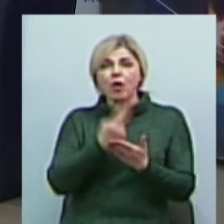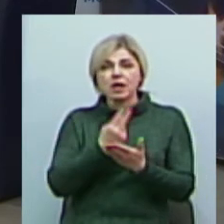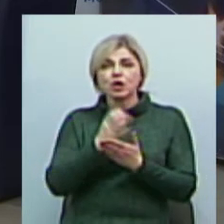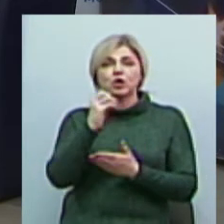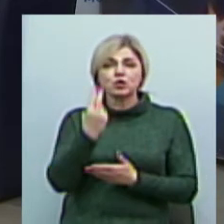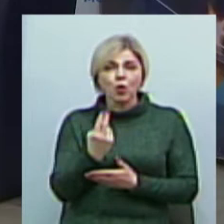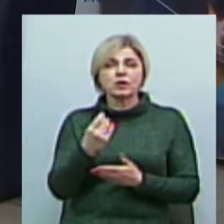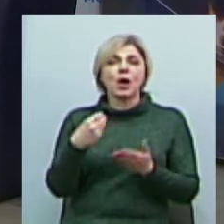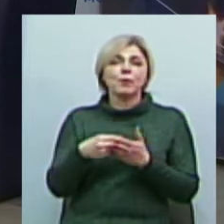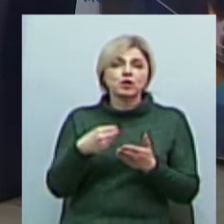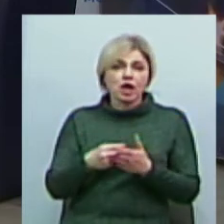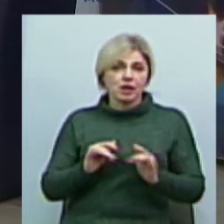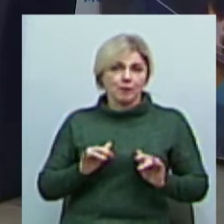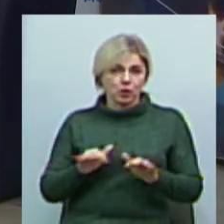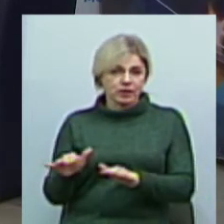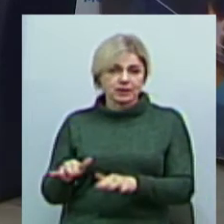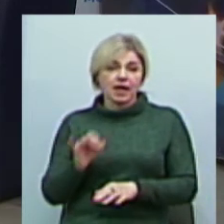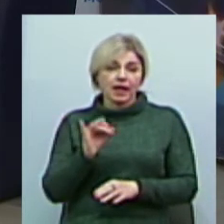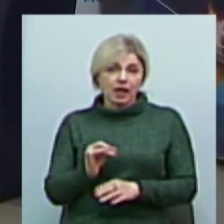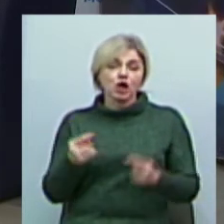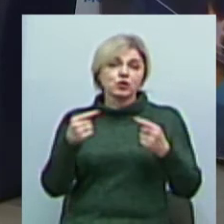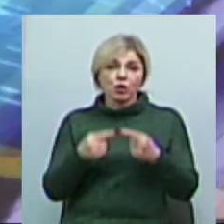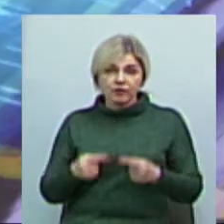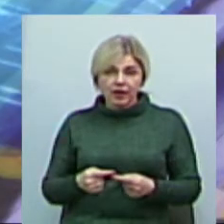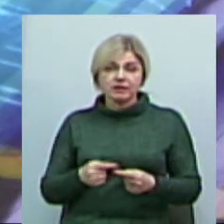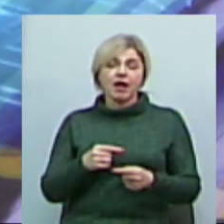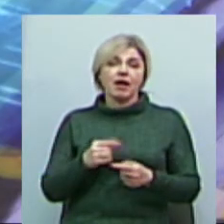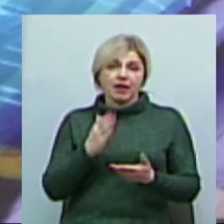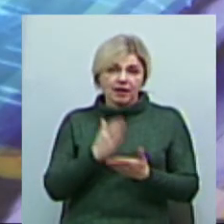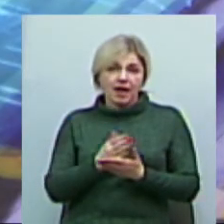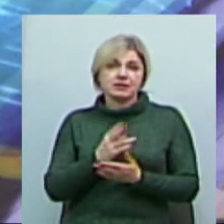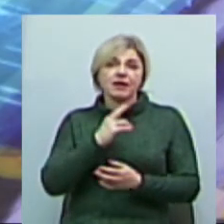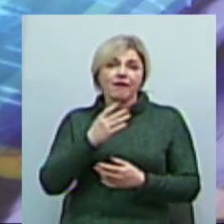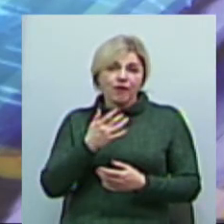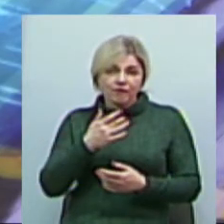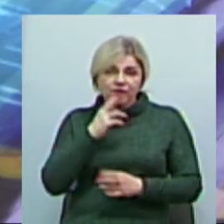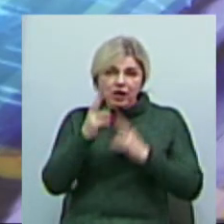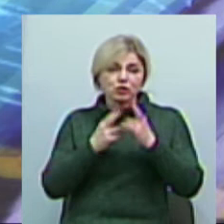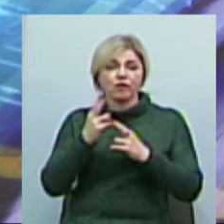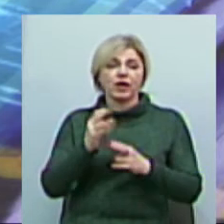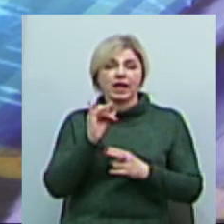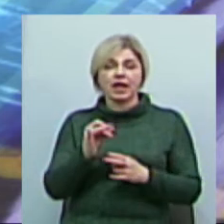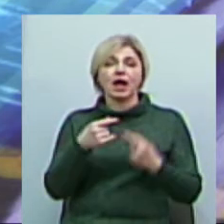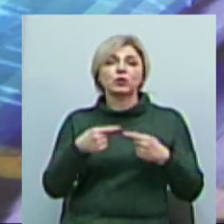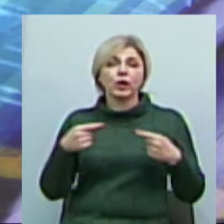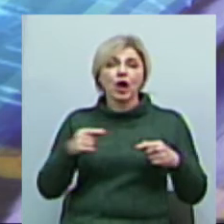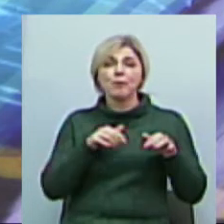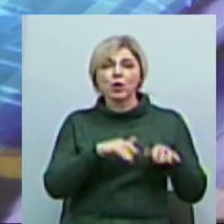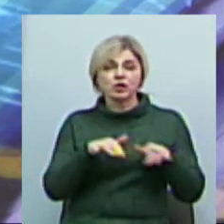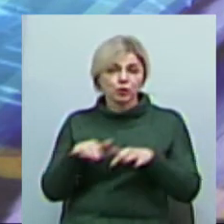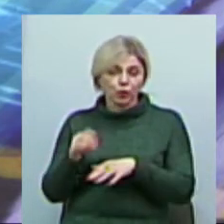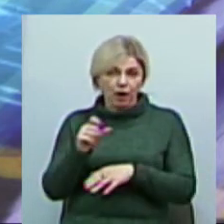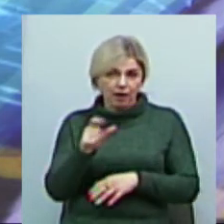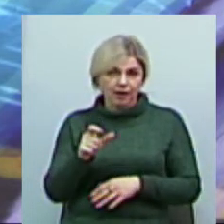ни в бюджетном процессе, но, соответственно, вызовы есть и при регуляторных процедурах, чтобы